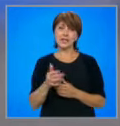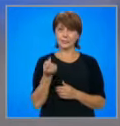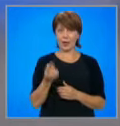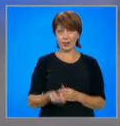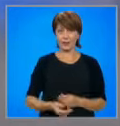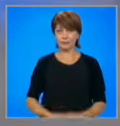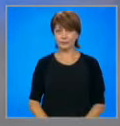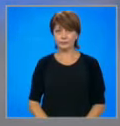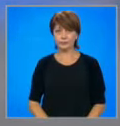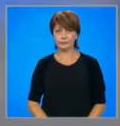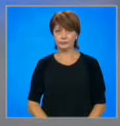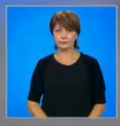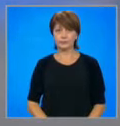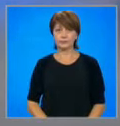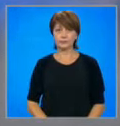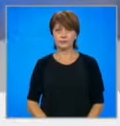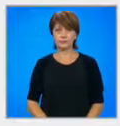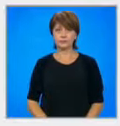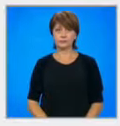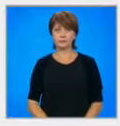в Посвета и у нас.